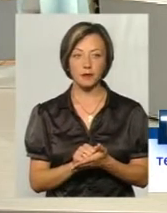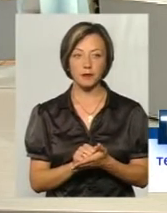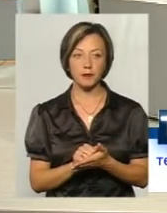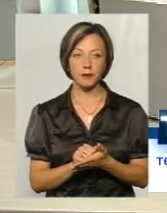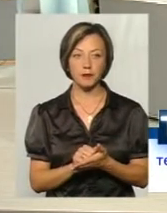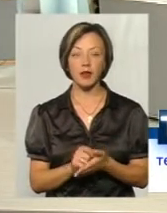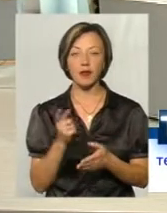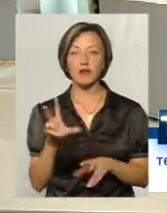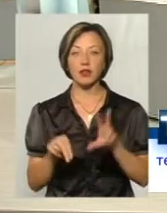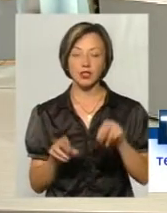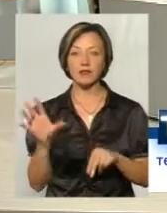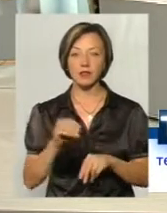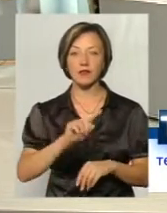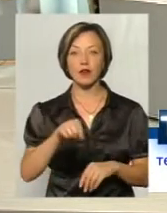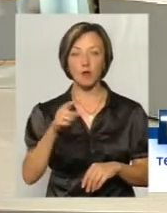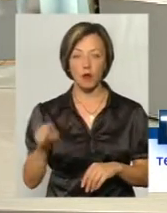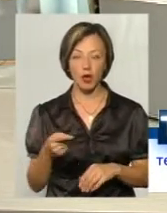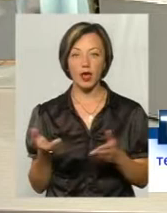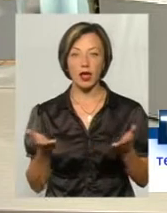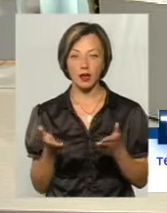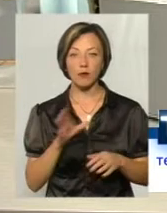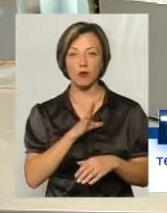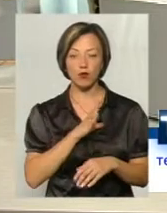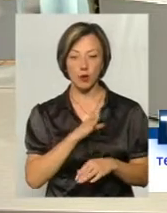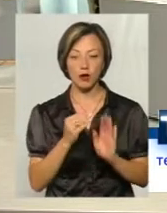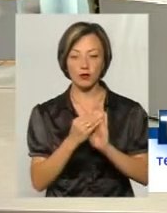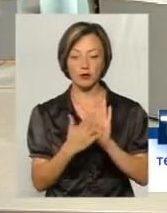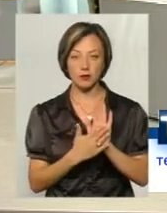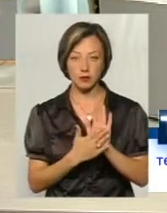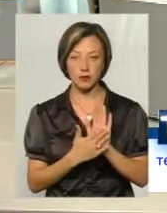тобто ви вважаєте, що всі вимоги, які були поставлені